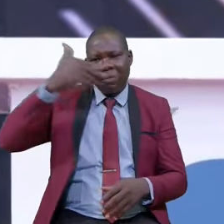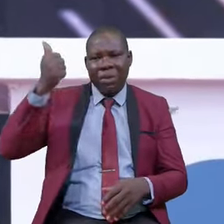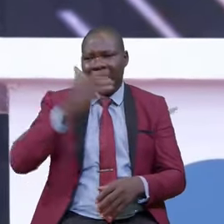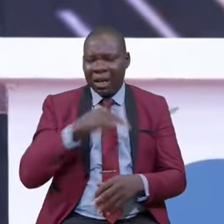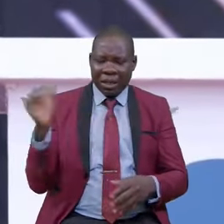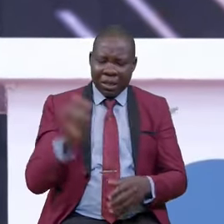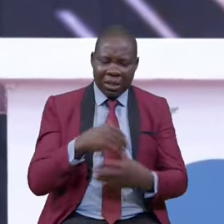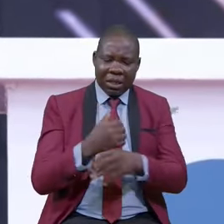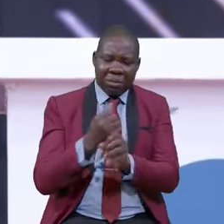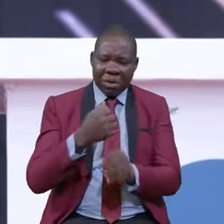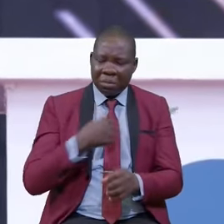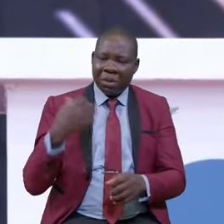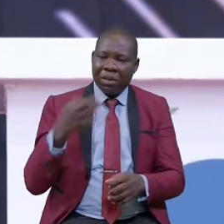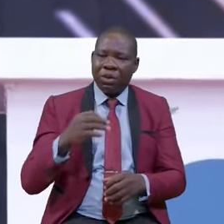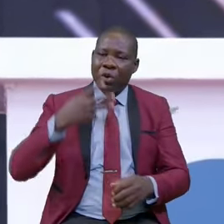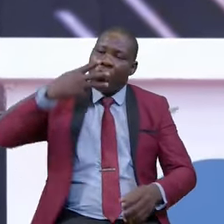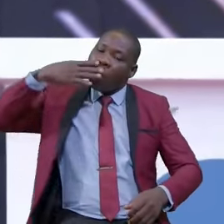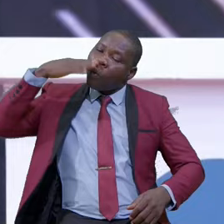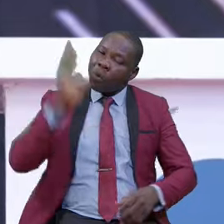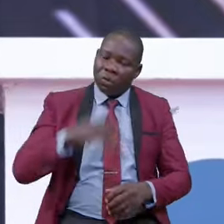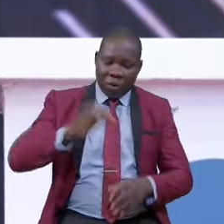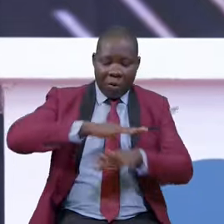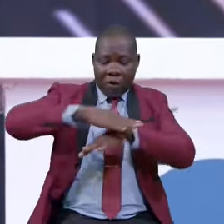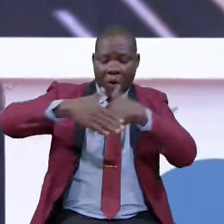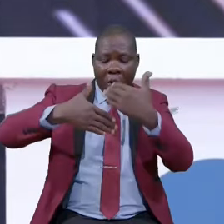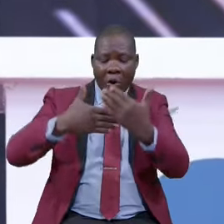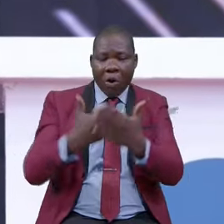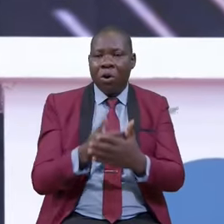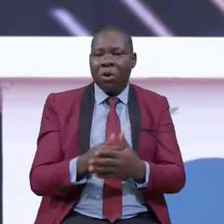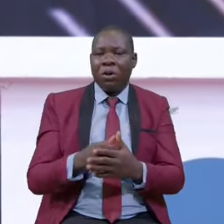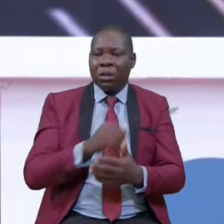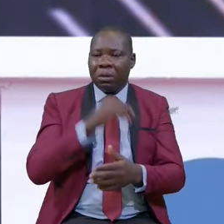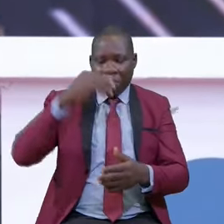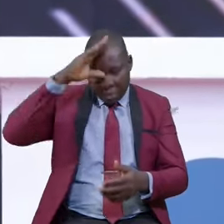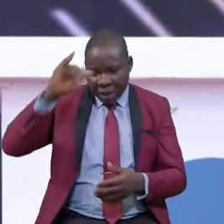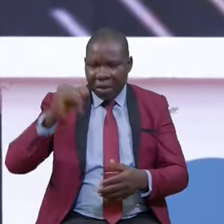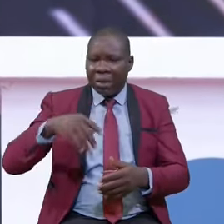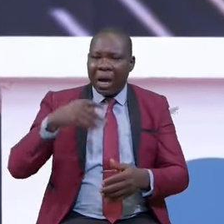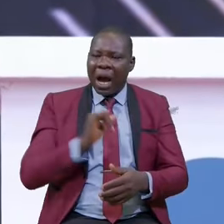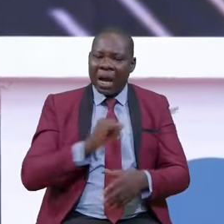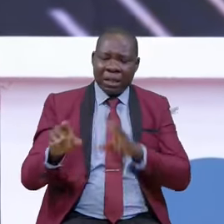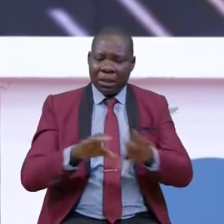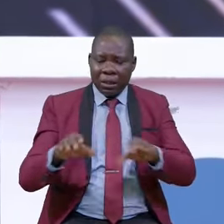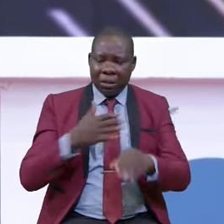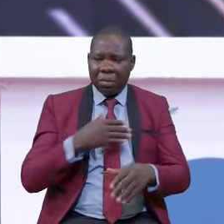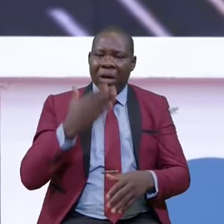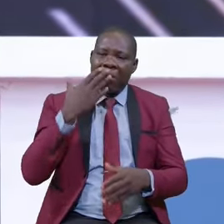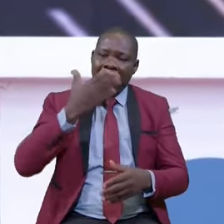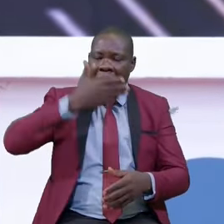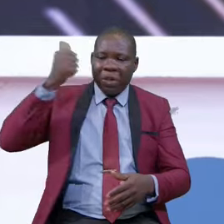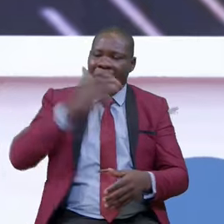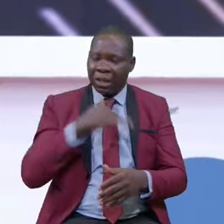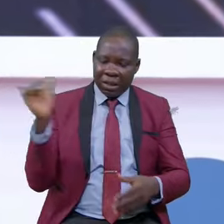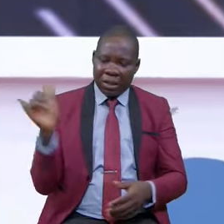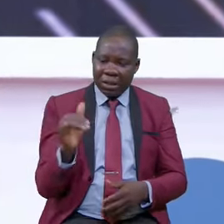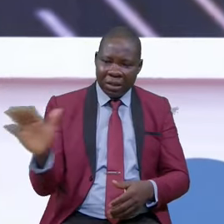et il me rend le pire des hommes. Je fais de mon mieux, il me fait le pire, font de moi la pire des femmes. Non. Et ça